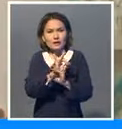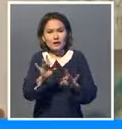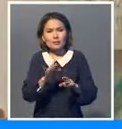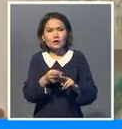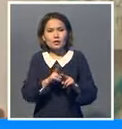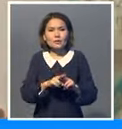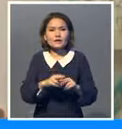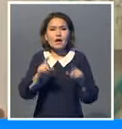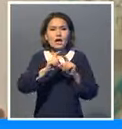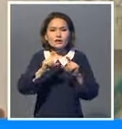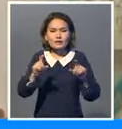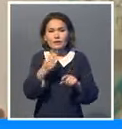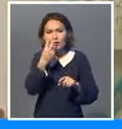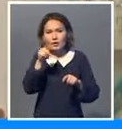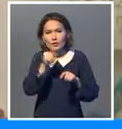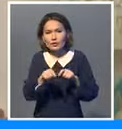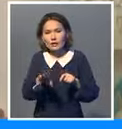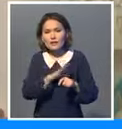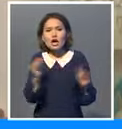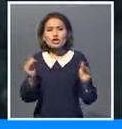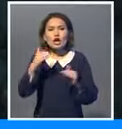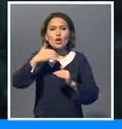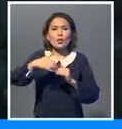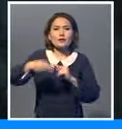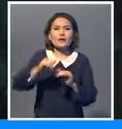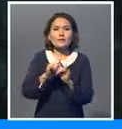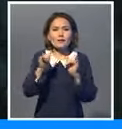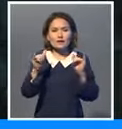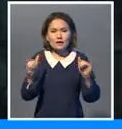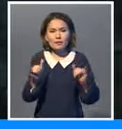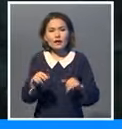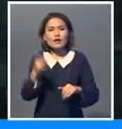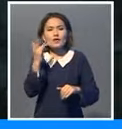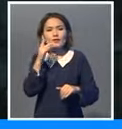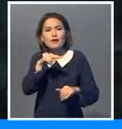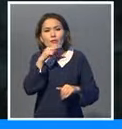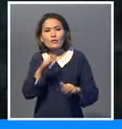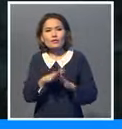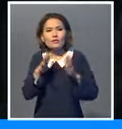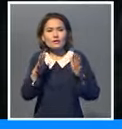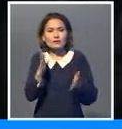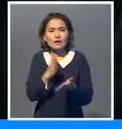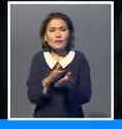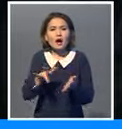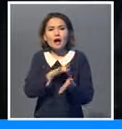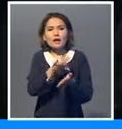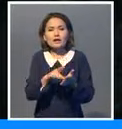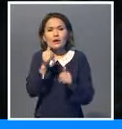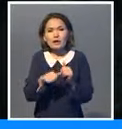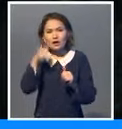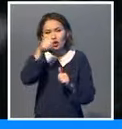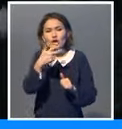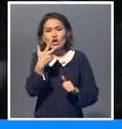бірнеше әлеуметтік нысандарды аралап көрді. Шағын және орта бизнестің даму барысы да назардан тыс қалған жоқ. Қаладағы жылына 300 миллионнан